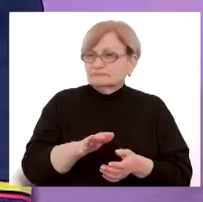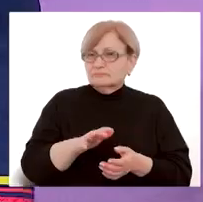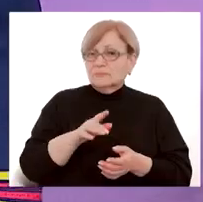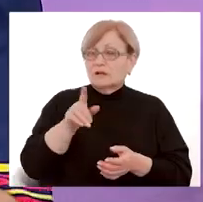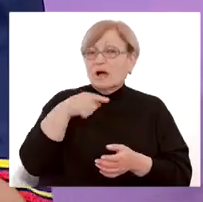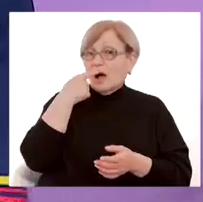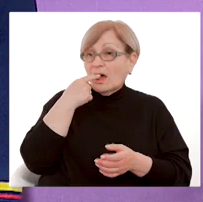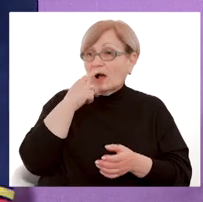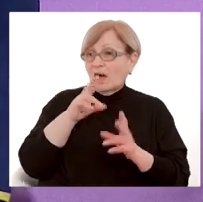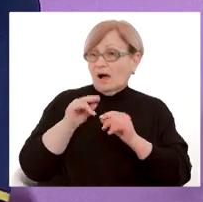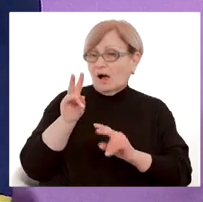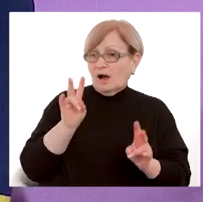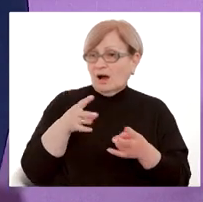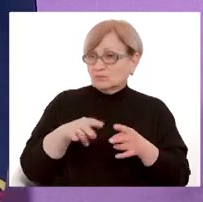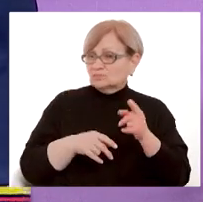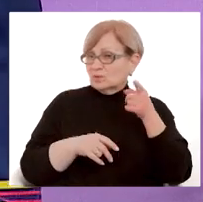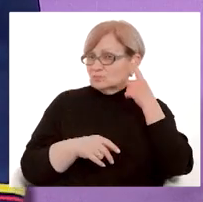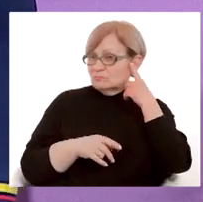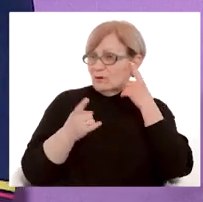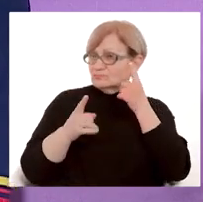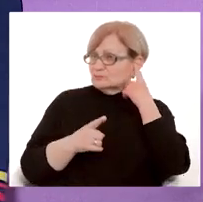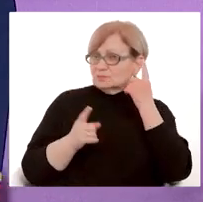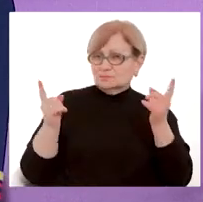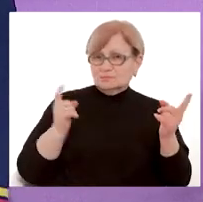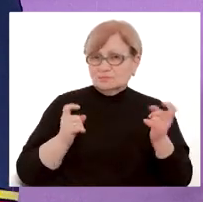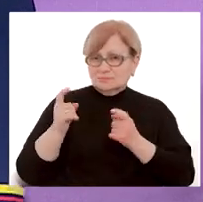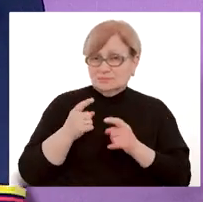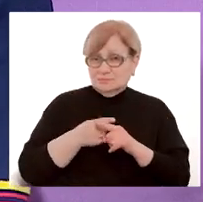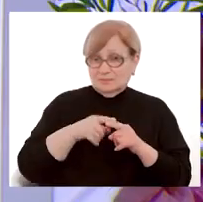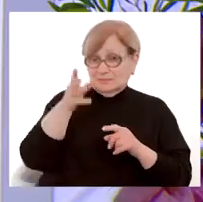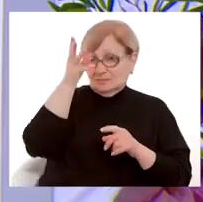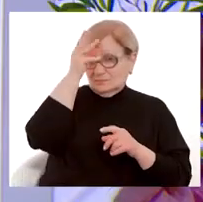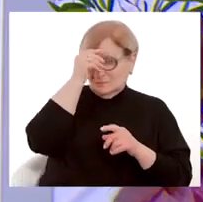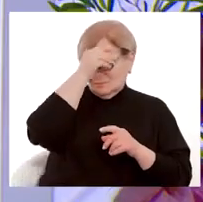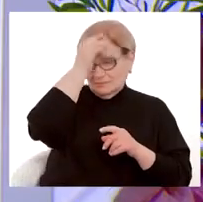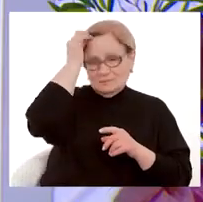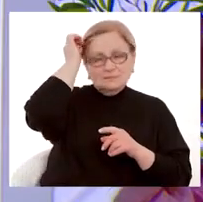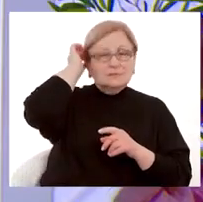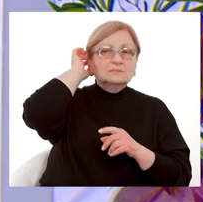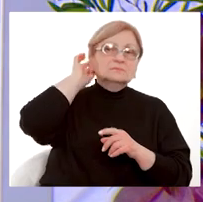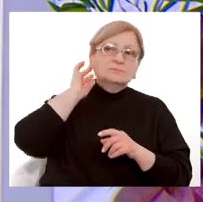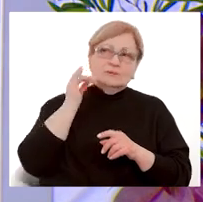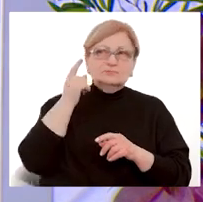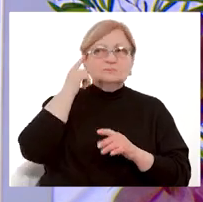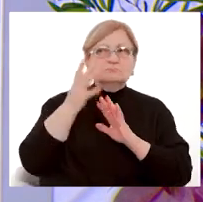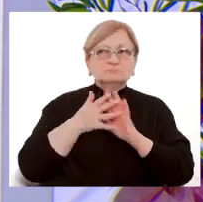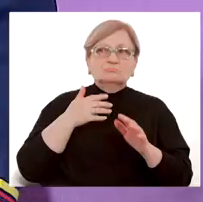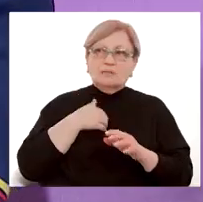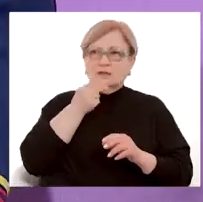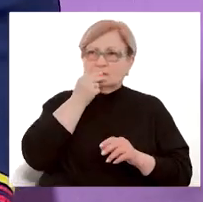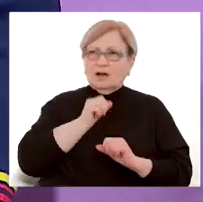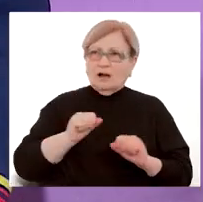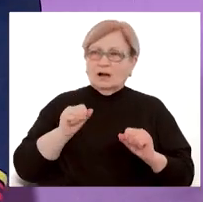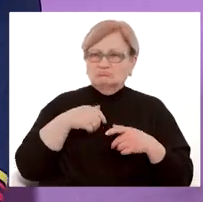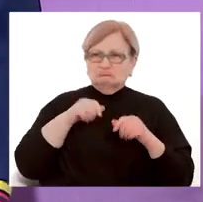არ დავსვათ, იმიტომ რომ სინამდვილეში შემდეგ შეიძლება გაამართლოს მართლაც, ხო? საბოლოოდ ბავშვთან, ხო, წავახალისოთ პირიქით, ხო? ამიტომ ხო